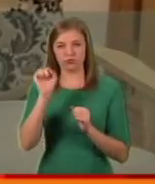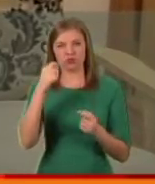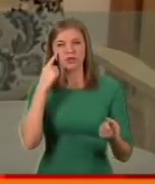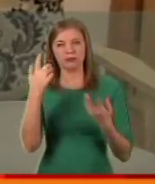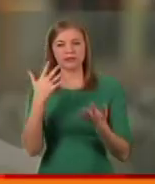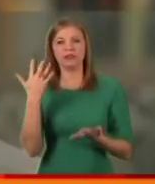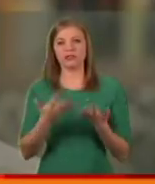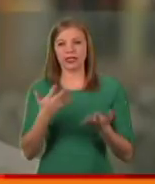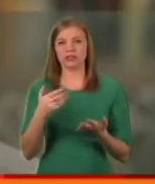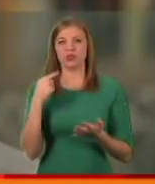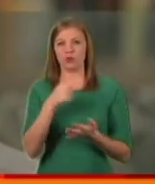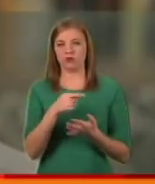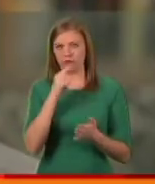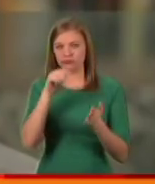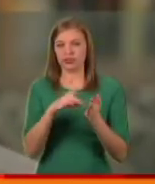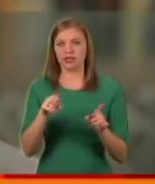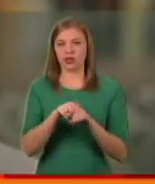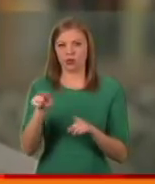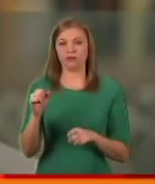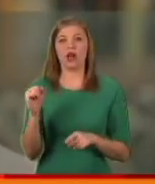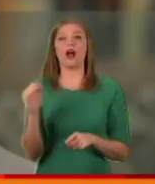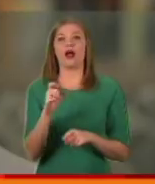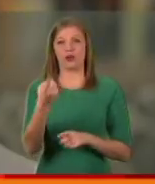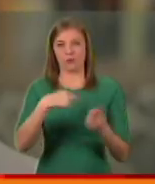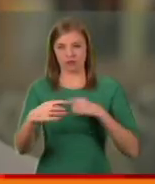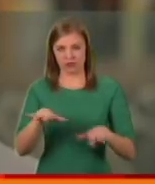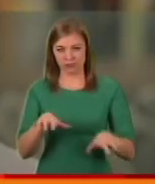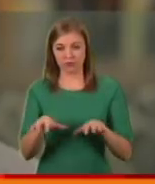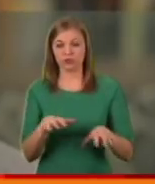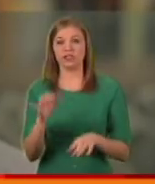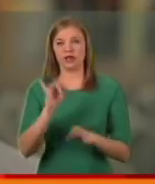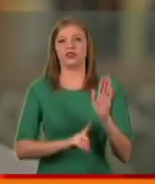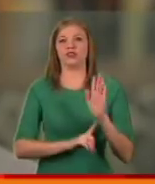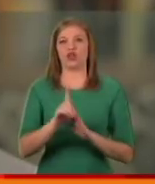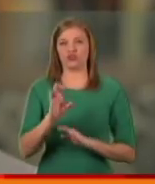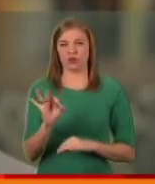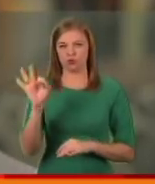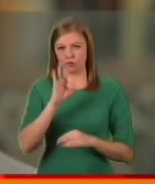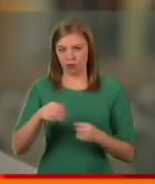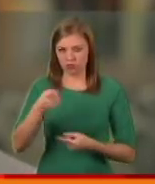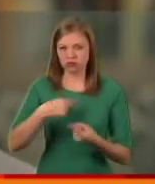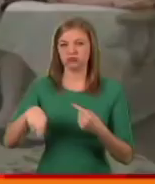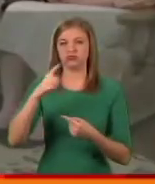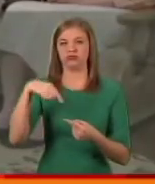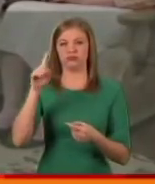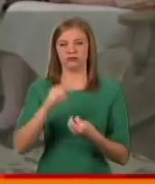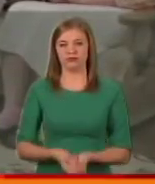представить, якщо вона нарвалась на такого, який, ах, приползла, і починається новий виток